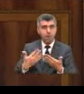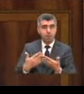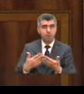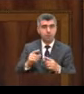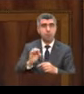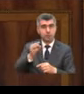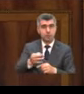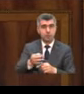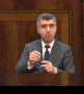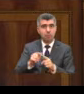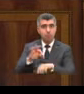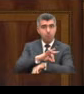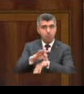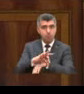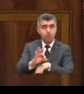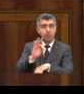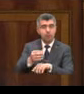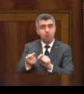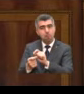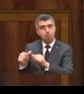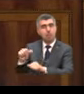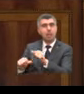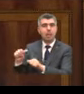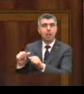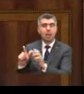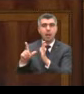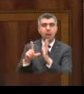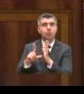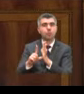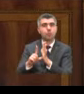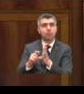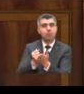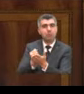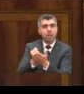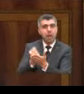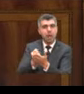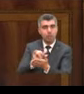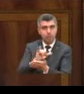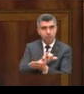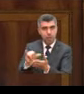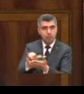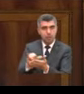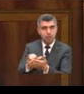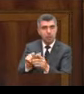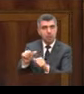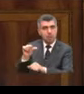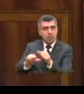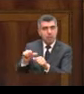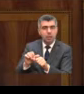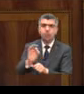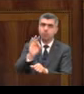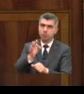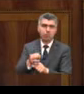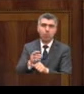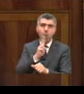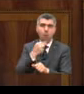يكون توظيف، تفضلوا غيروا القانون، غيروا القانون، ان ما تبقاش المباراه، هذا هو البرلمان، هذا هو اللي كيشرع، الحكومه كتنفذ، حنا جهاز